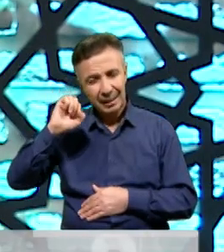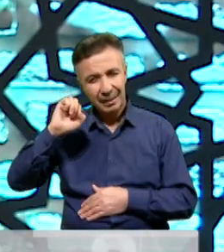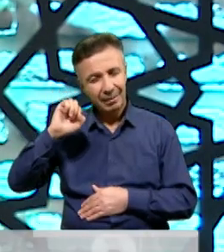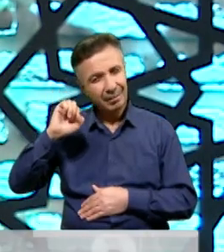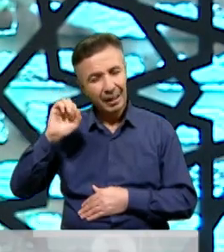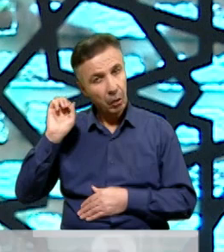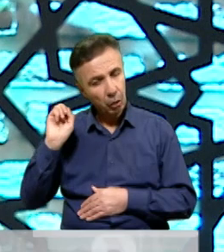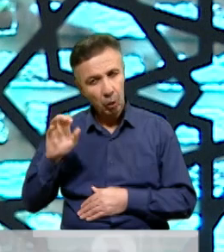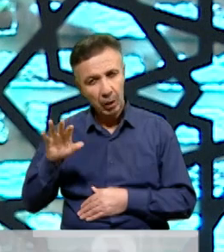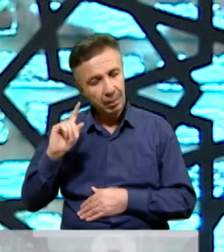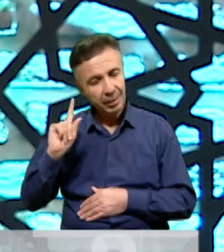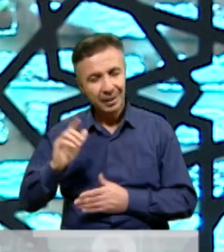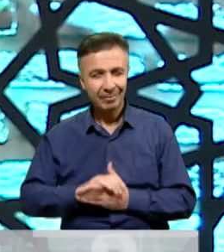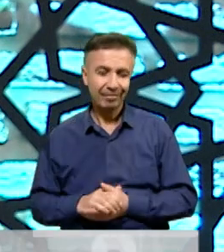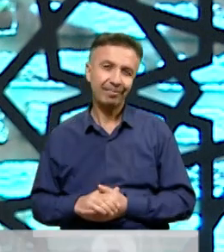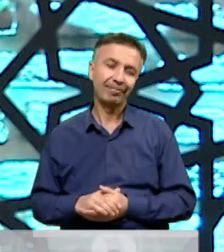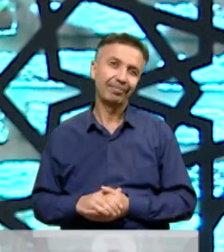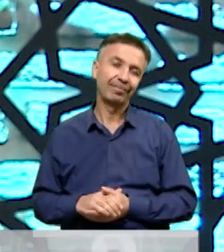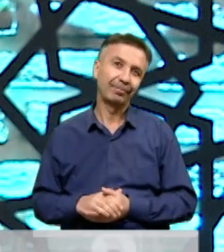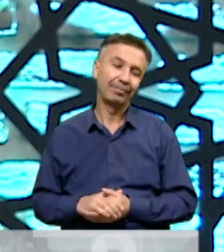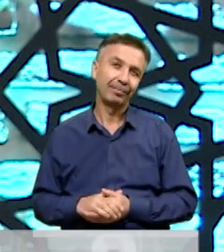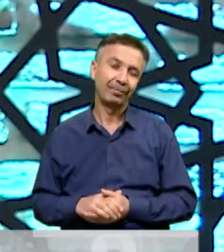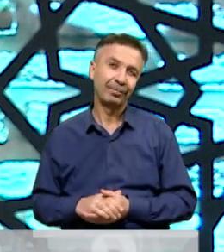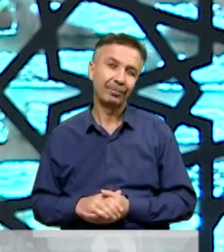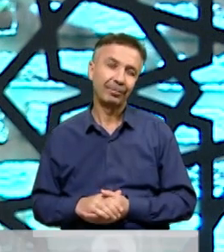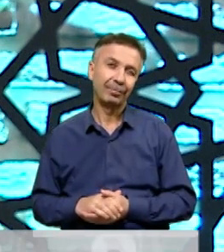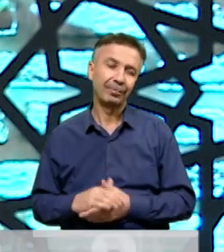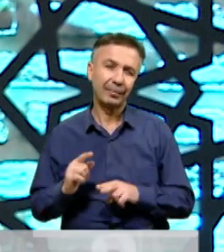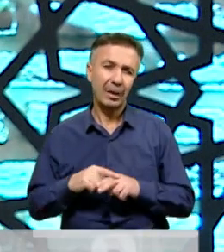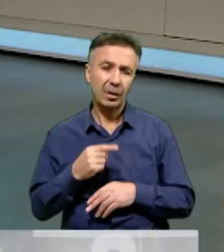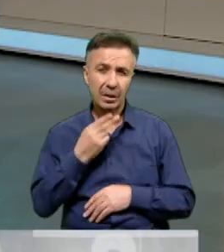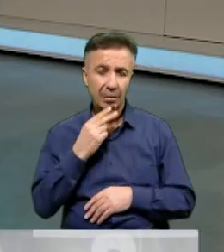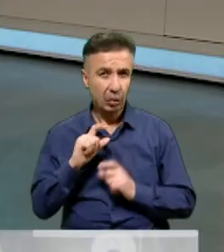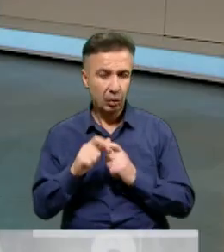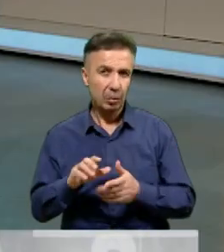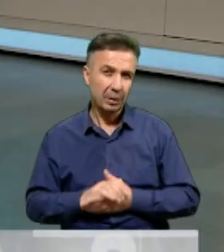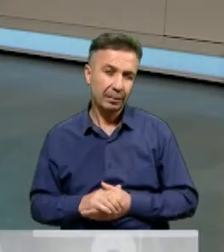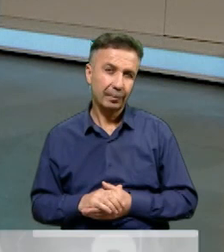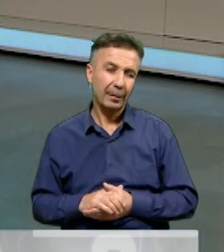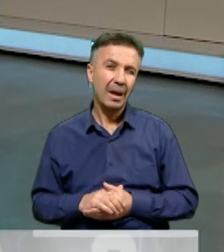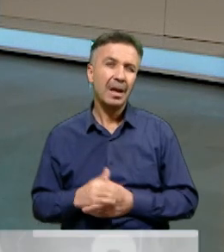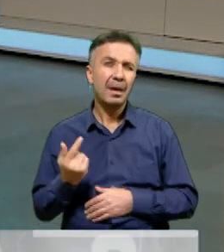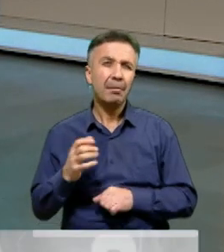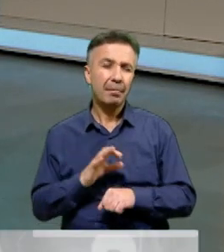müessesesine yönlendirmenin önemini inşallah kavramışızdır. Arzu Hanım'ın bir sorusu daha vardı. Bir hasta